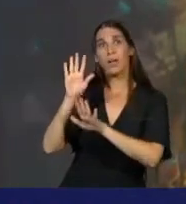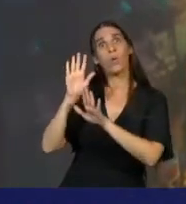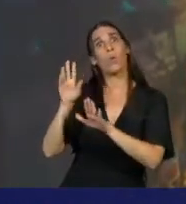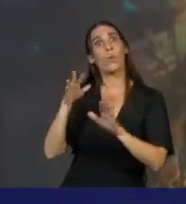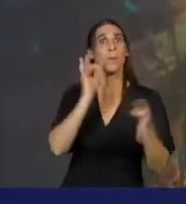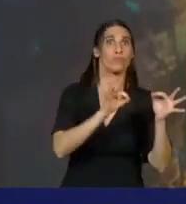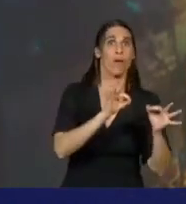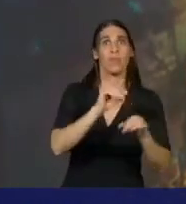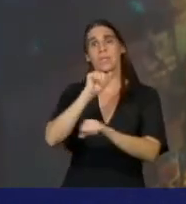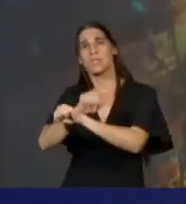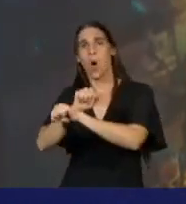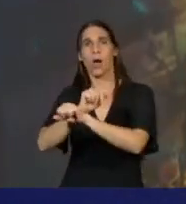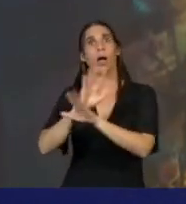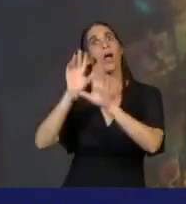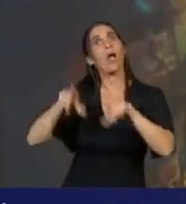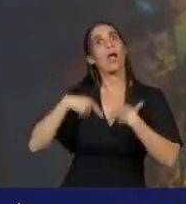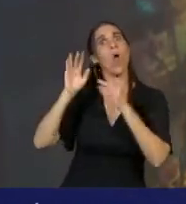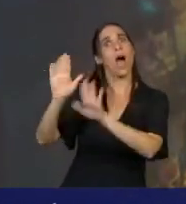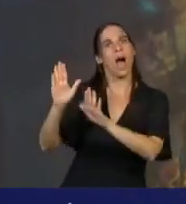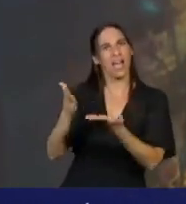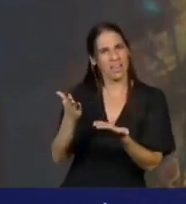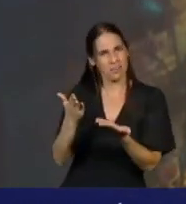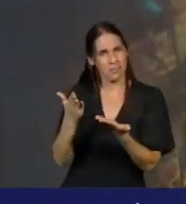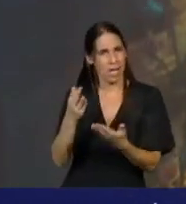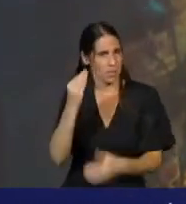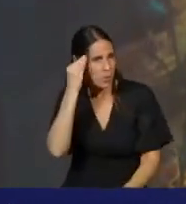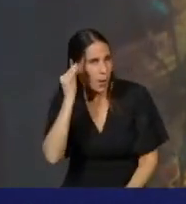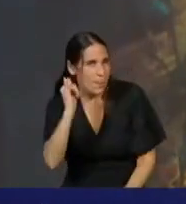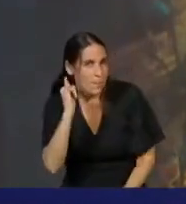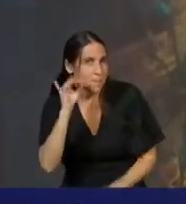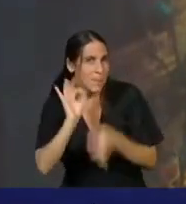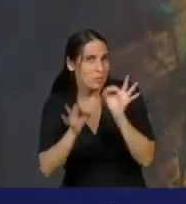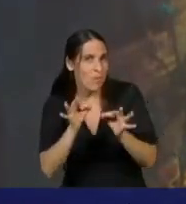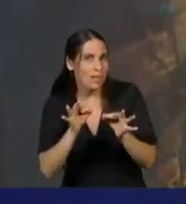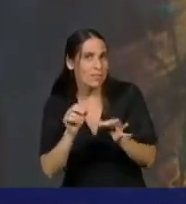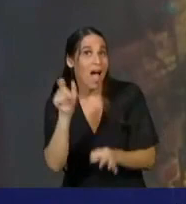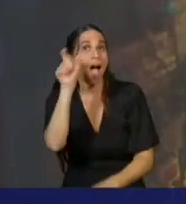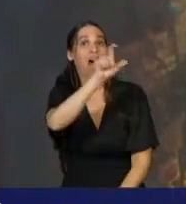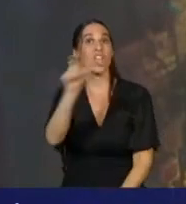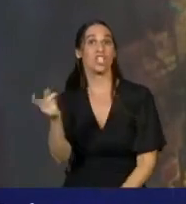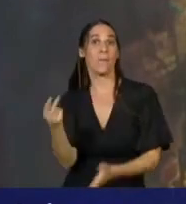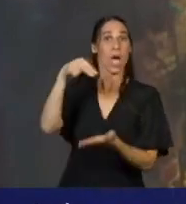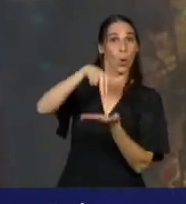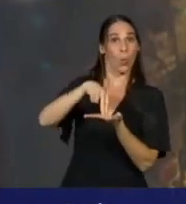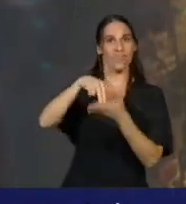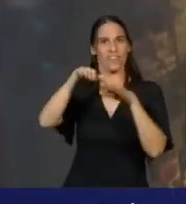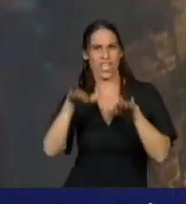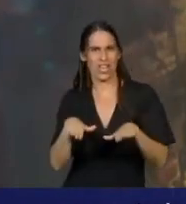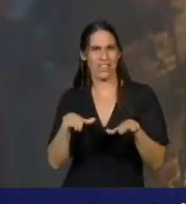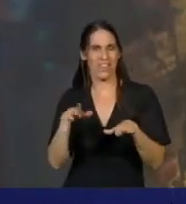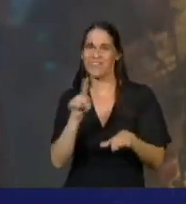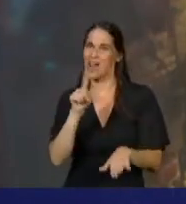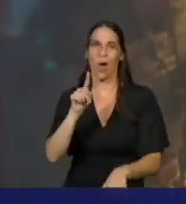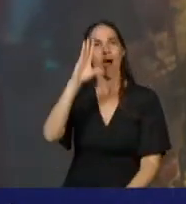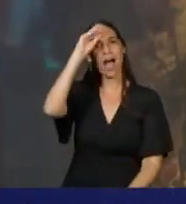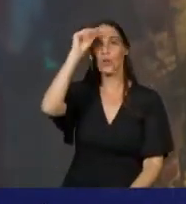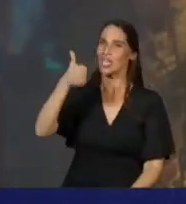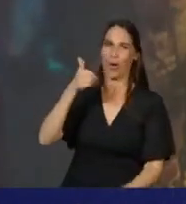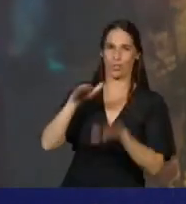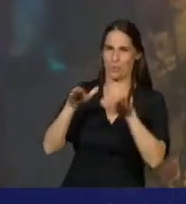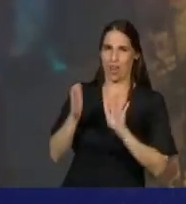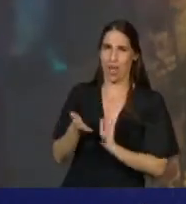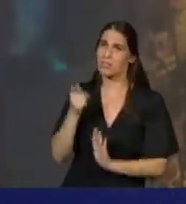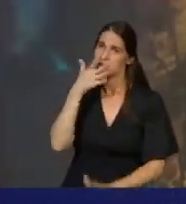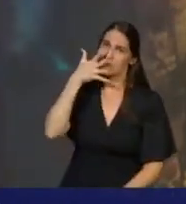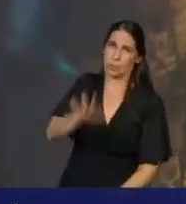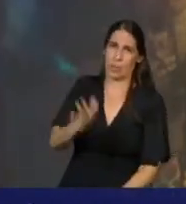המשפט ובבית הסוהר. תגידו, אתם זוכרים איך זה בבית המשפט? הנאשם יקום, הנאשם ישב, במקום אדוני ראש הממשלה. זה